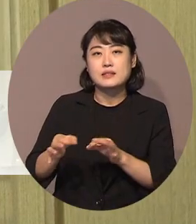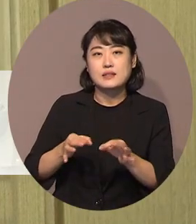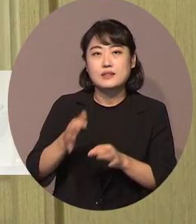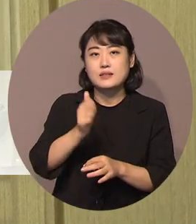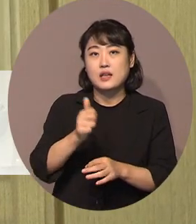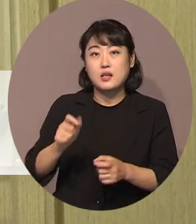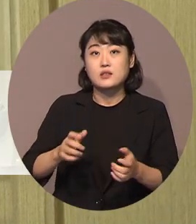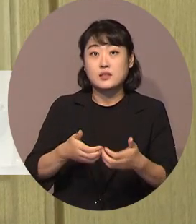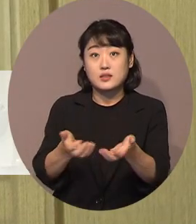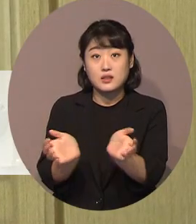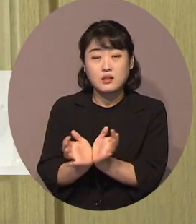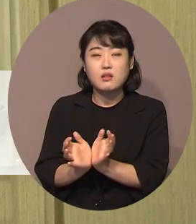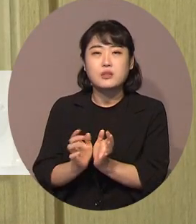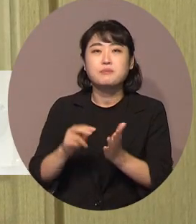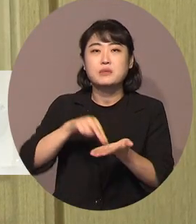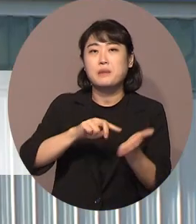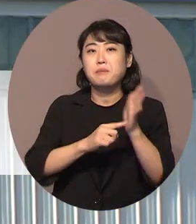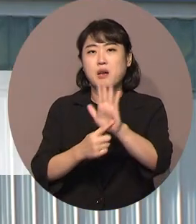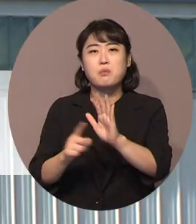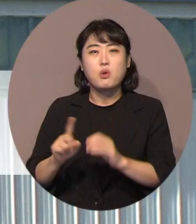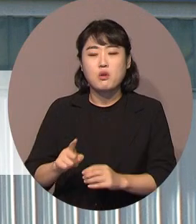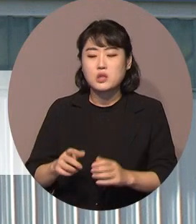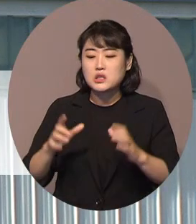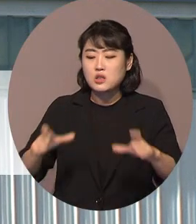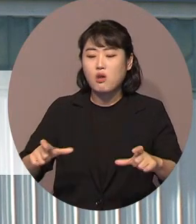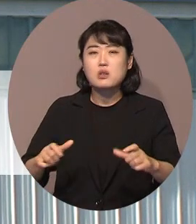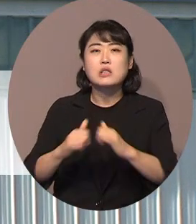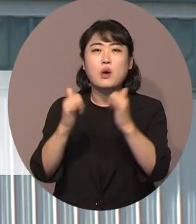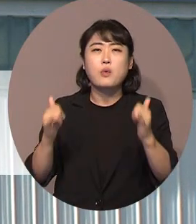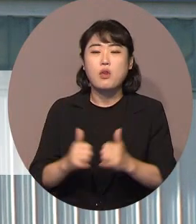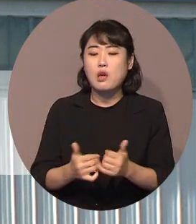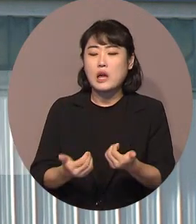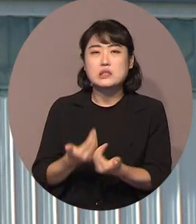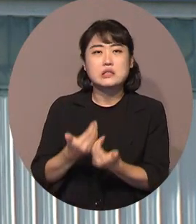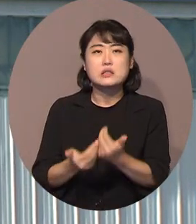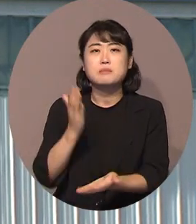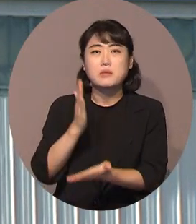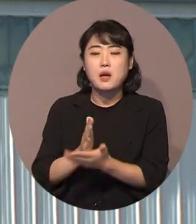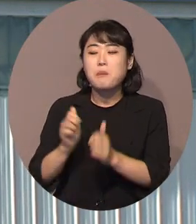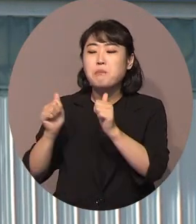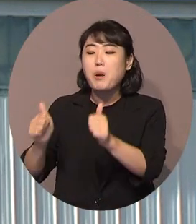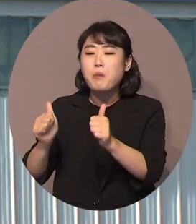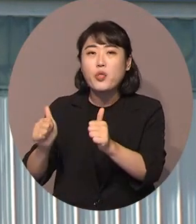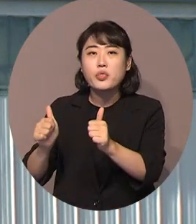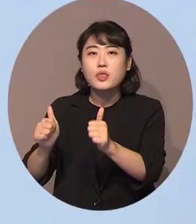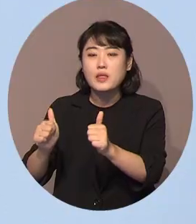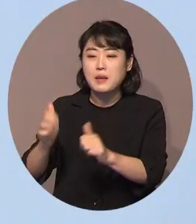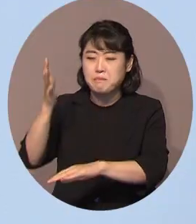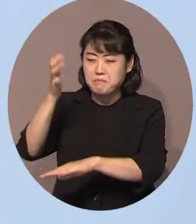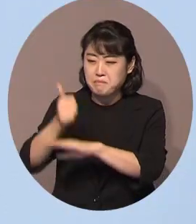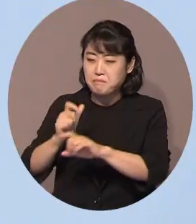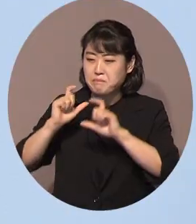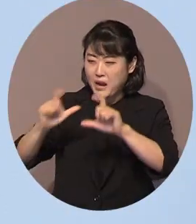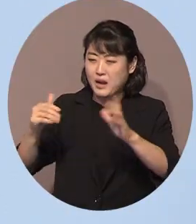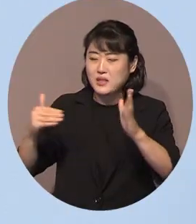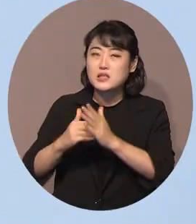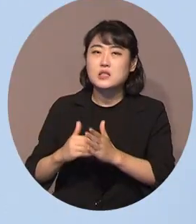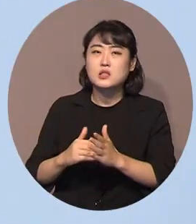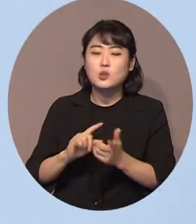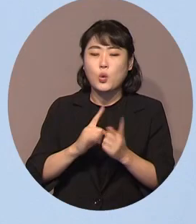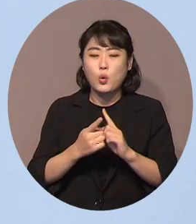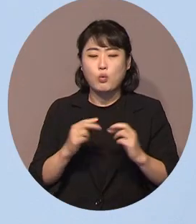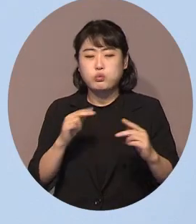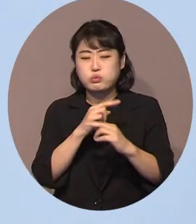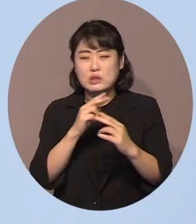비판과 불신으로 인해 지역사회가 분열되는 일이 없도록 법원 최종 판단이 내려질 때까지 공방을